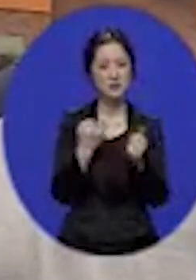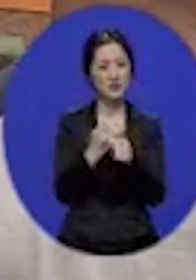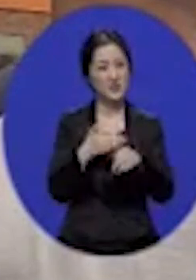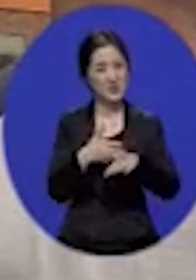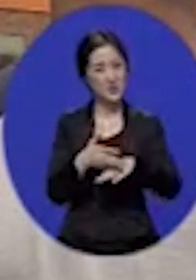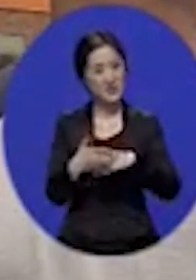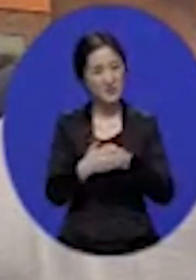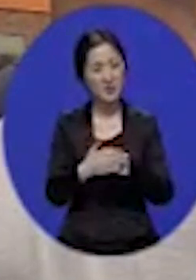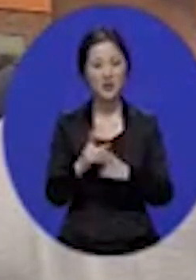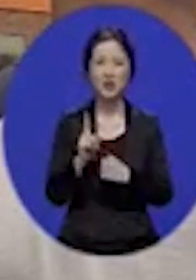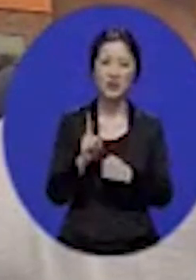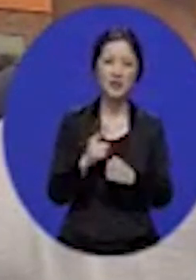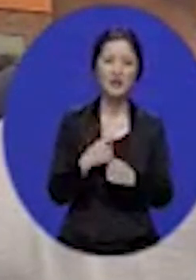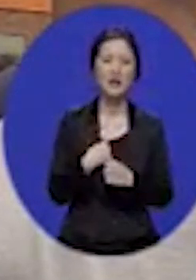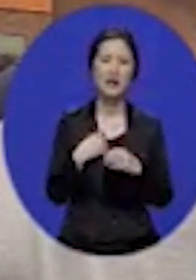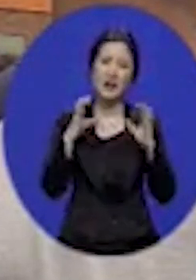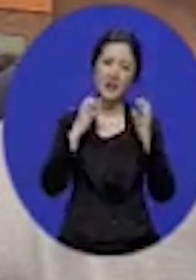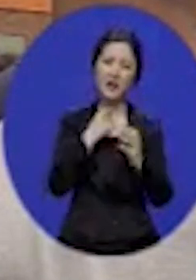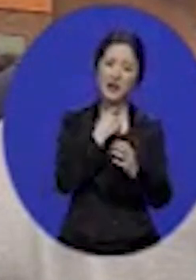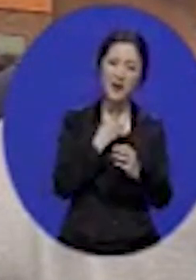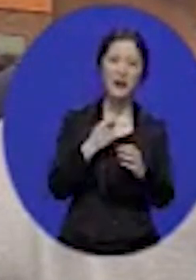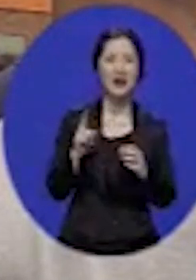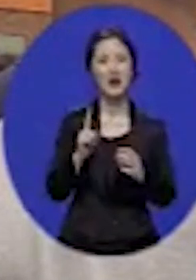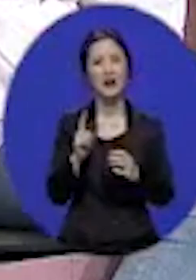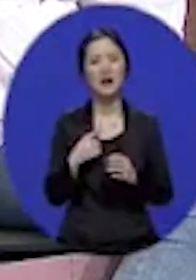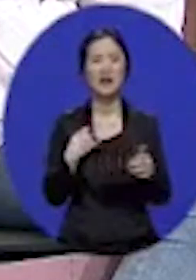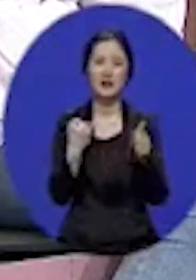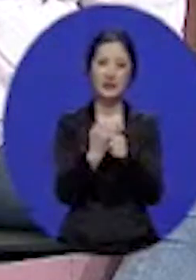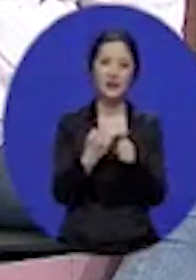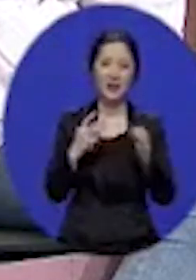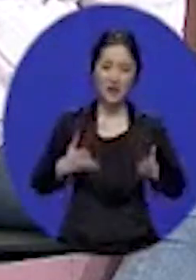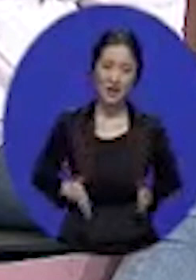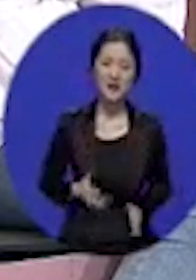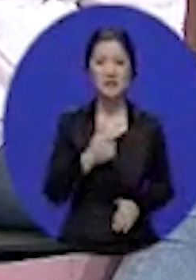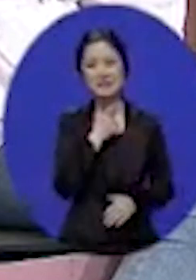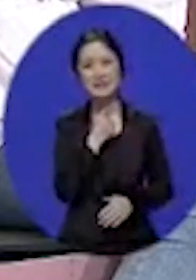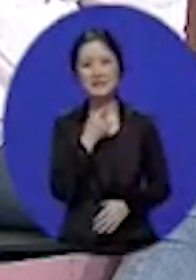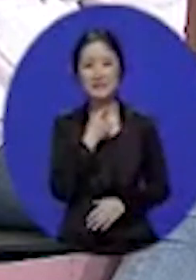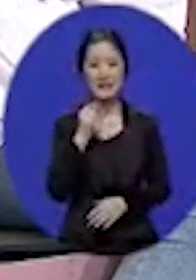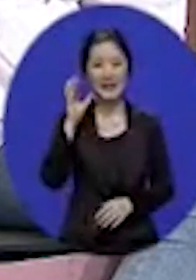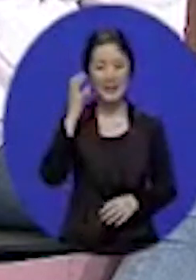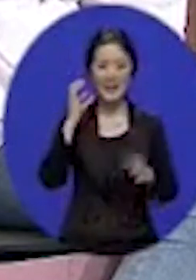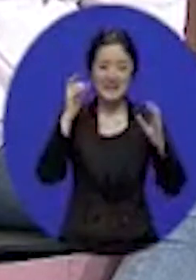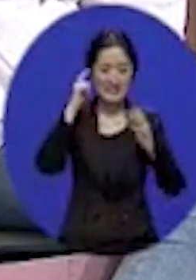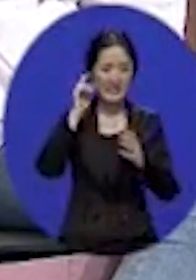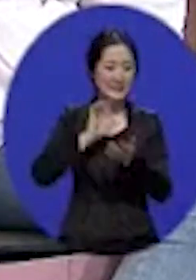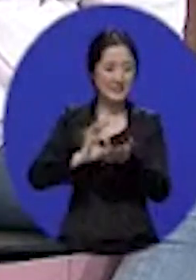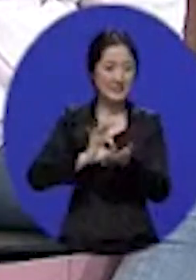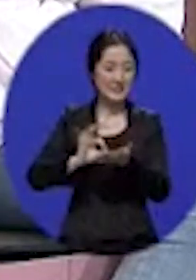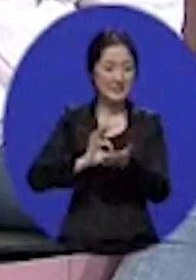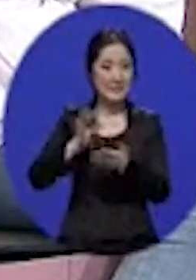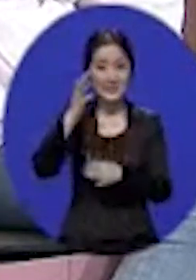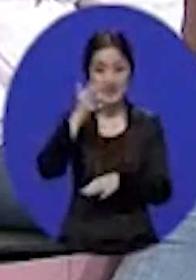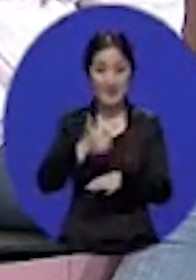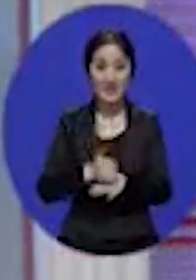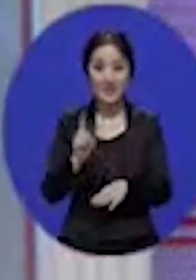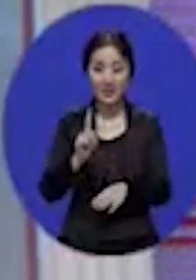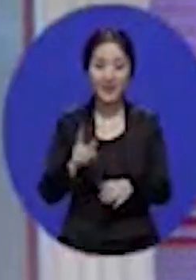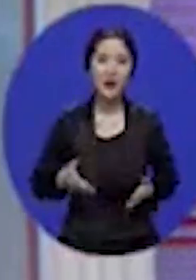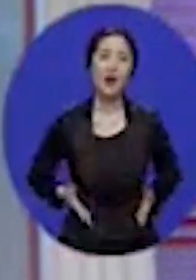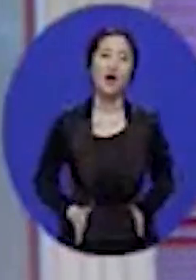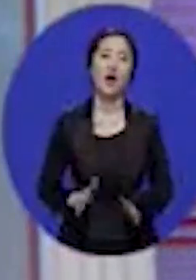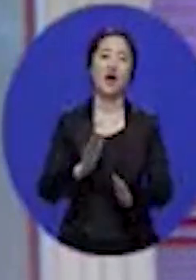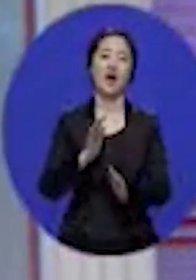또 아이. 결혼했는데 아이가 없으면 안 되잖아요. 아이를 낳아야 돼, 아이를 낳아야 돼. 톡, 아이 낳았는데 또 몰두하게 된 거예요. 또 하나를